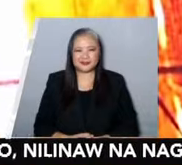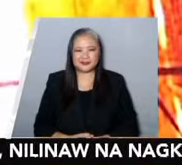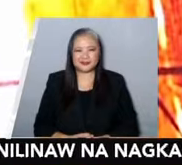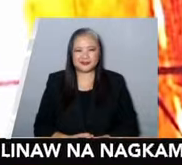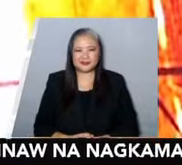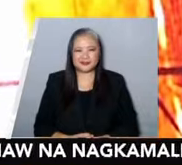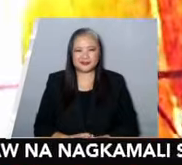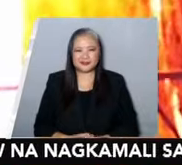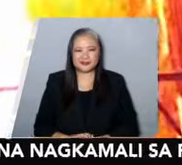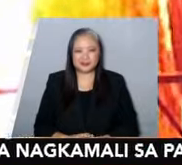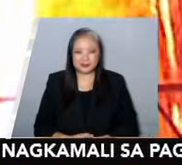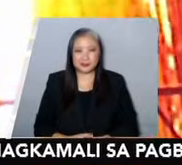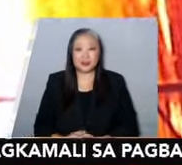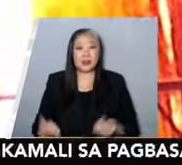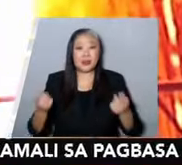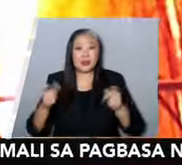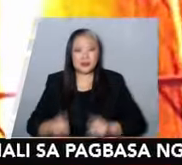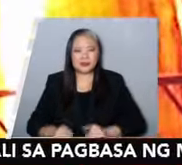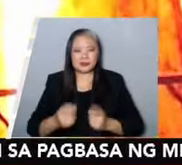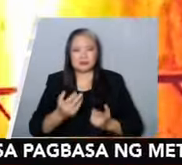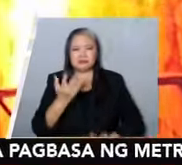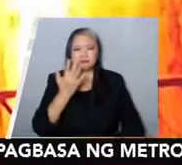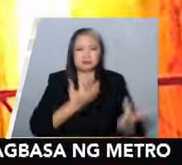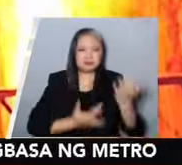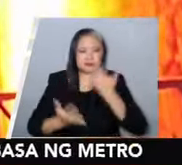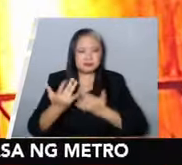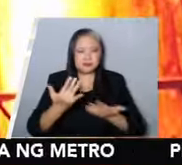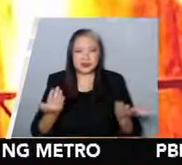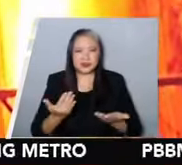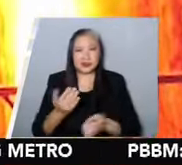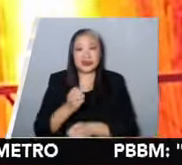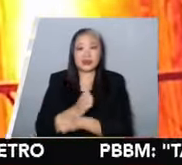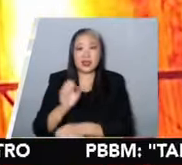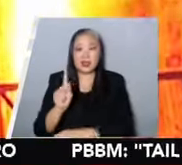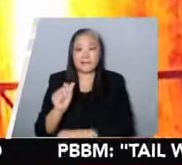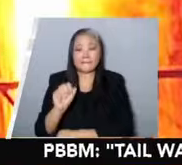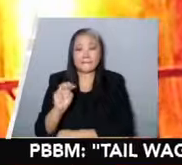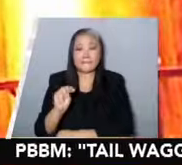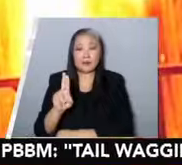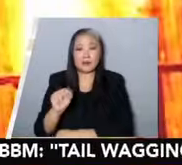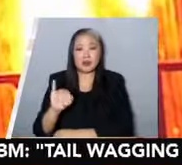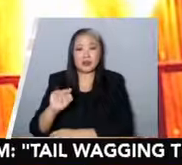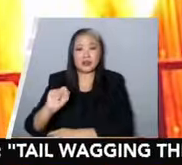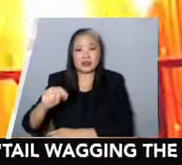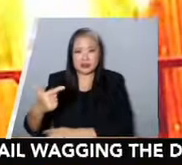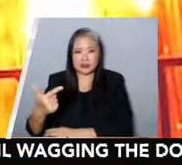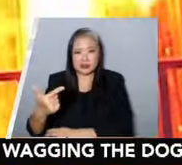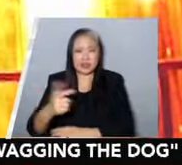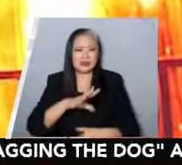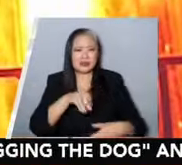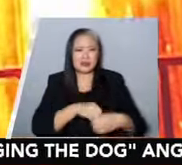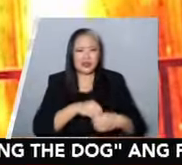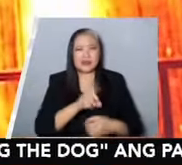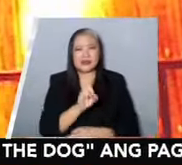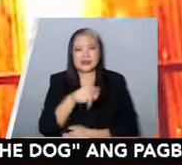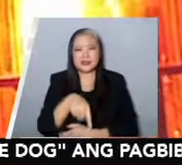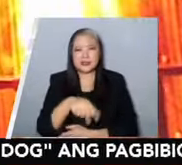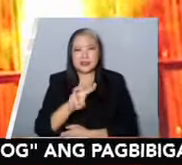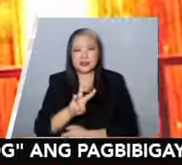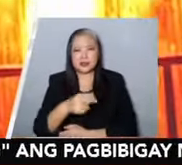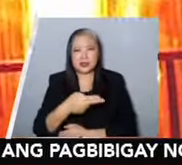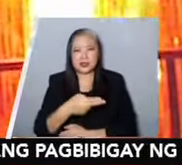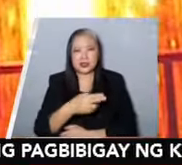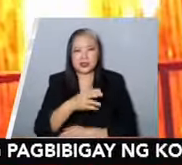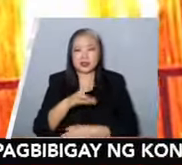Nagkasunog kanina sa ilang estruktura sa EDSA Camuning sa Quezon City, kabilang ang bahagi ng Department of Public Works and Highways at SSS Compound.